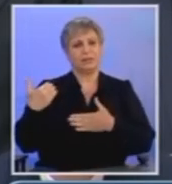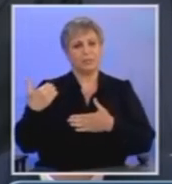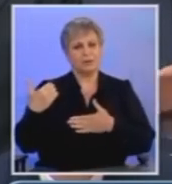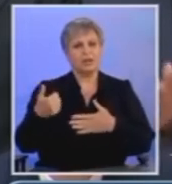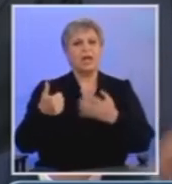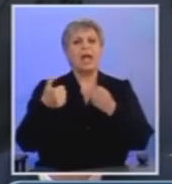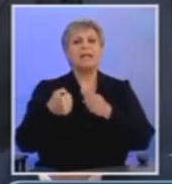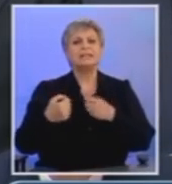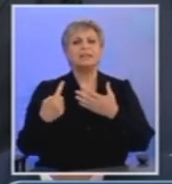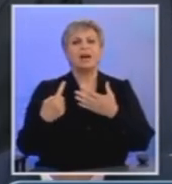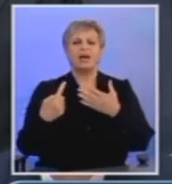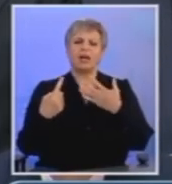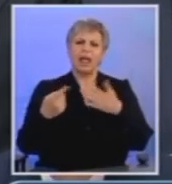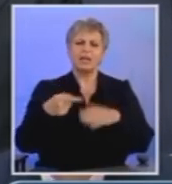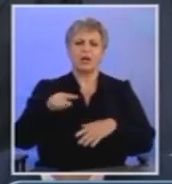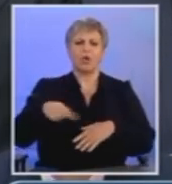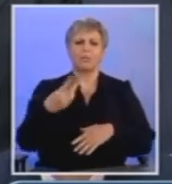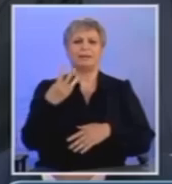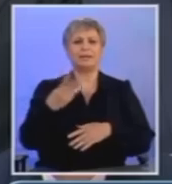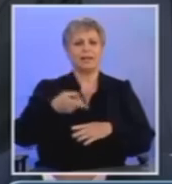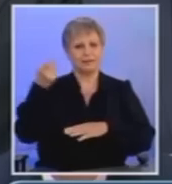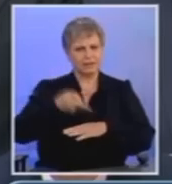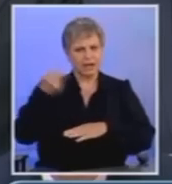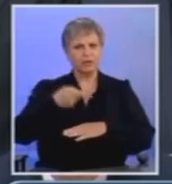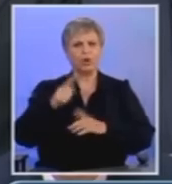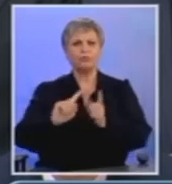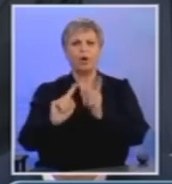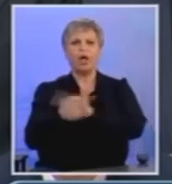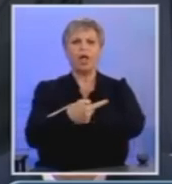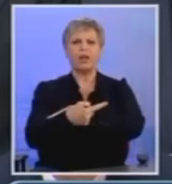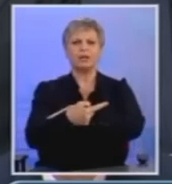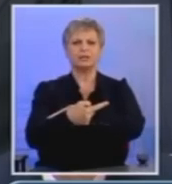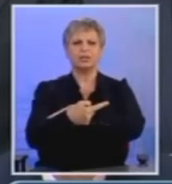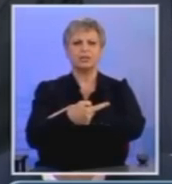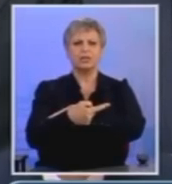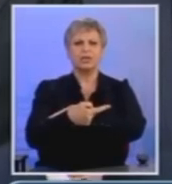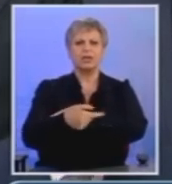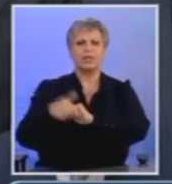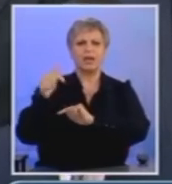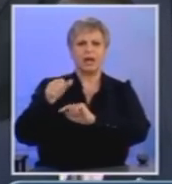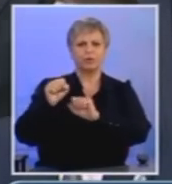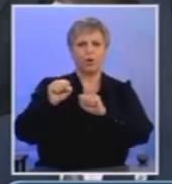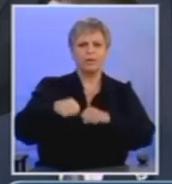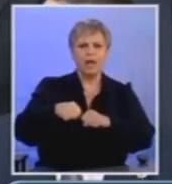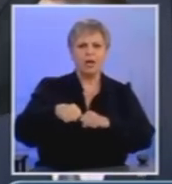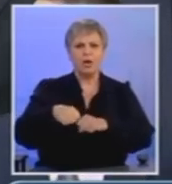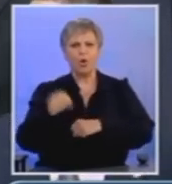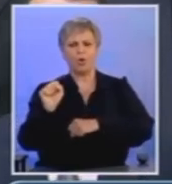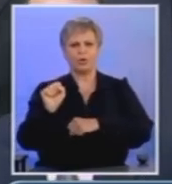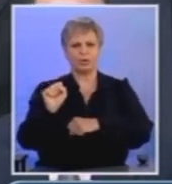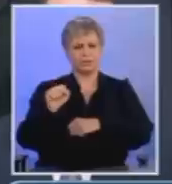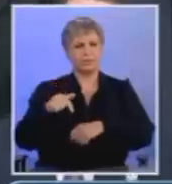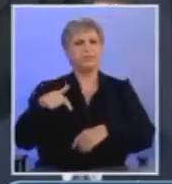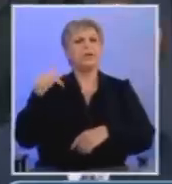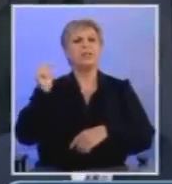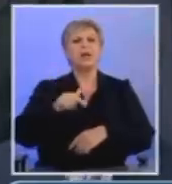61,3% έγινε όχι. Κανείς δεν το έχει καταλάβει. Και ούτε πρόκειται ποτέ να το καταλάβει. Γιατί καταργεί αυτούς